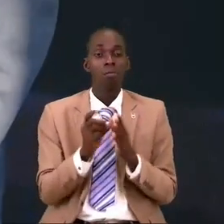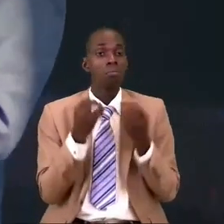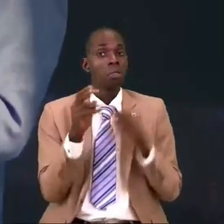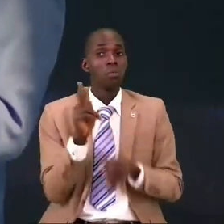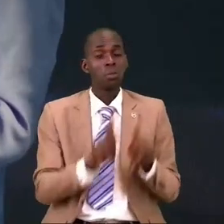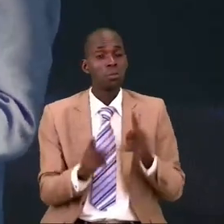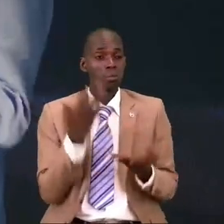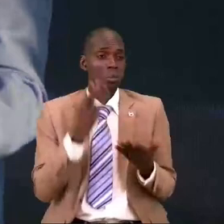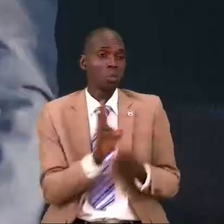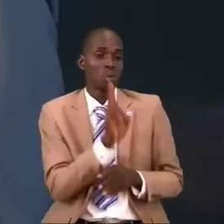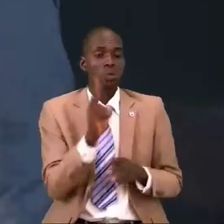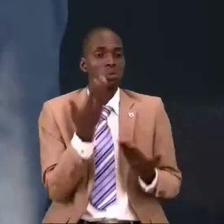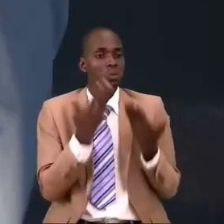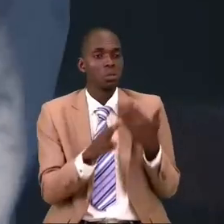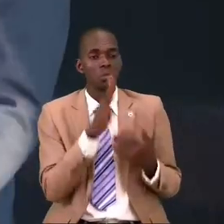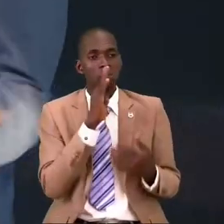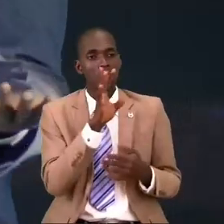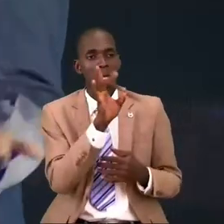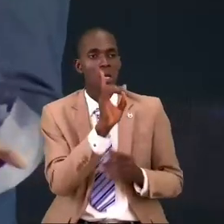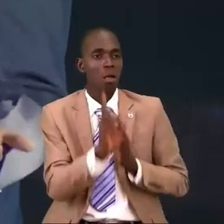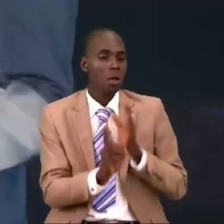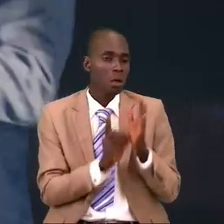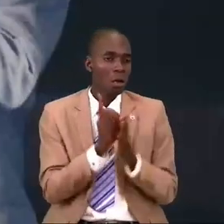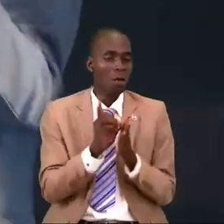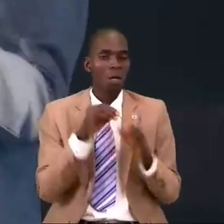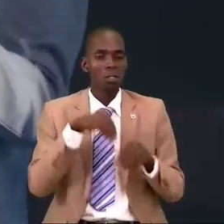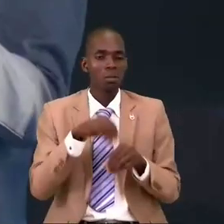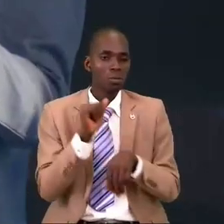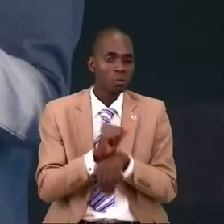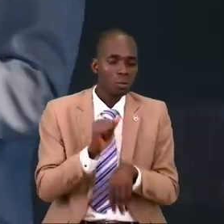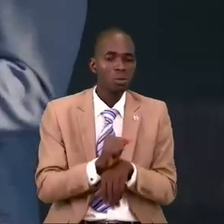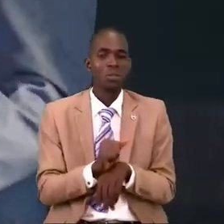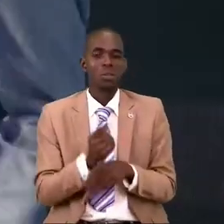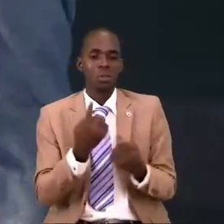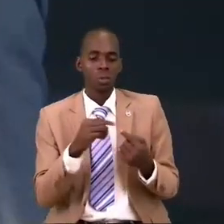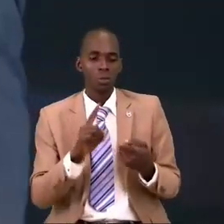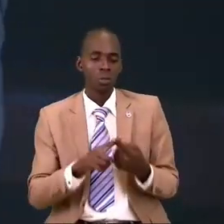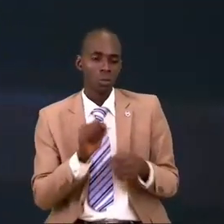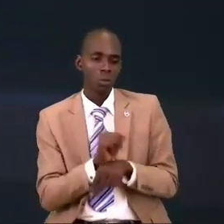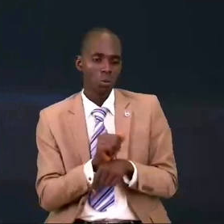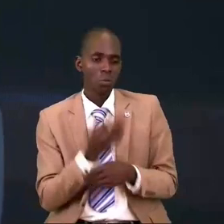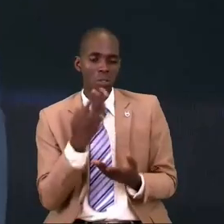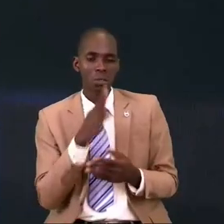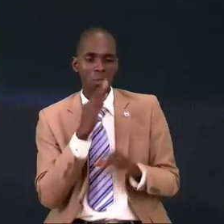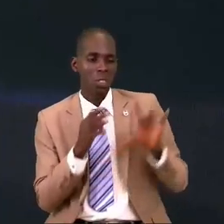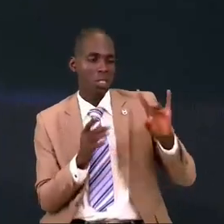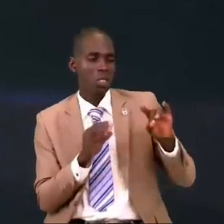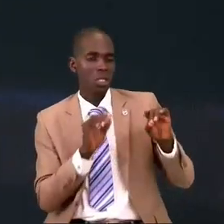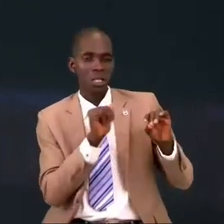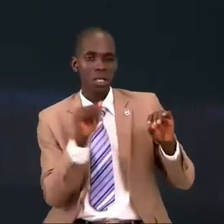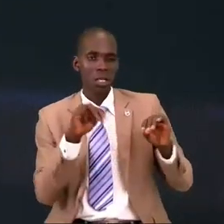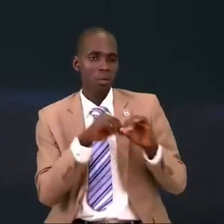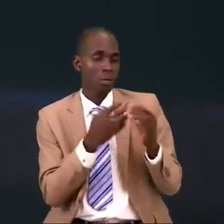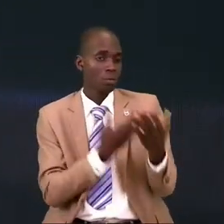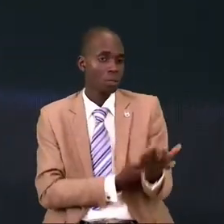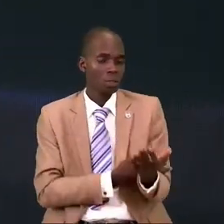et il commence à 8 heures et il fait peut-être à 16 heures ou à 17 heures. Mais ceux-là